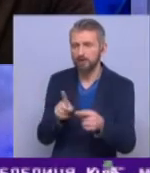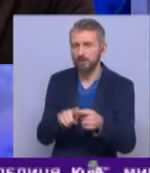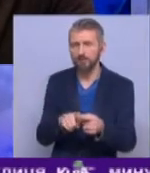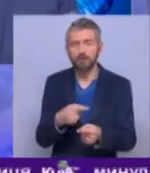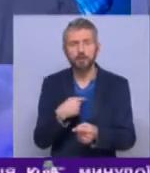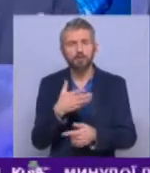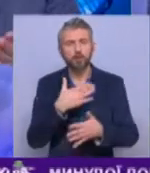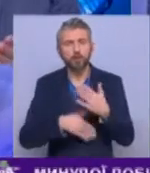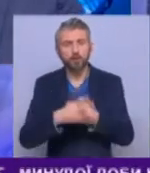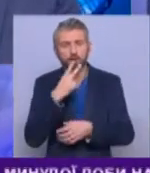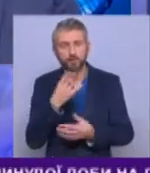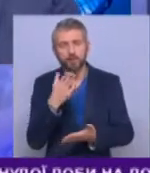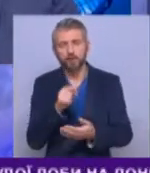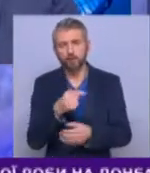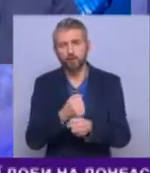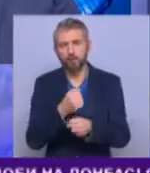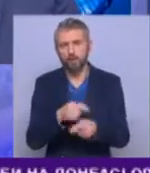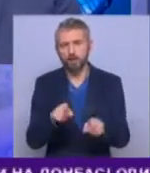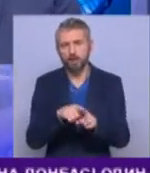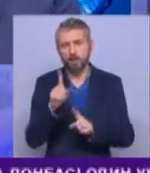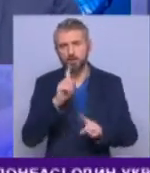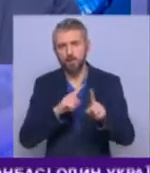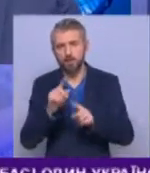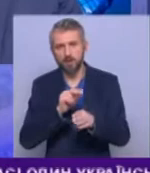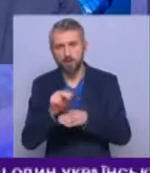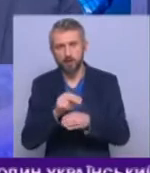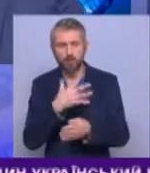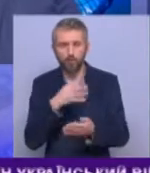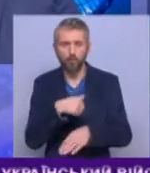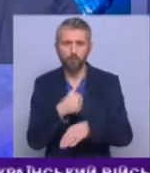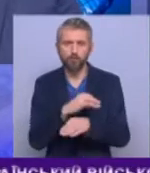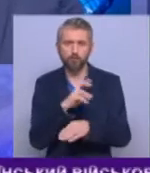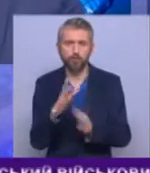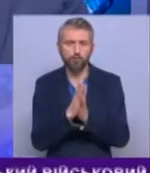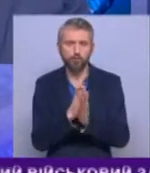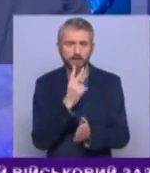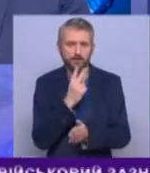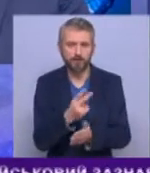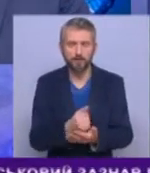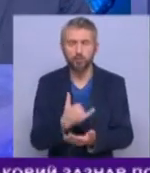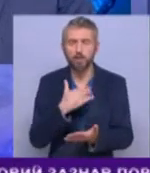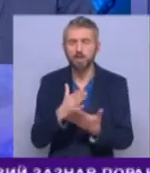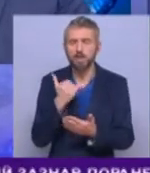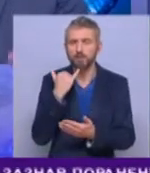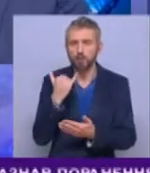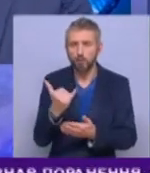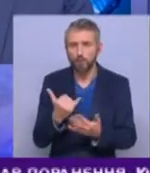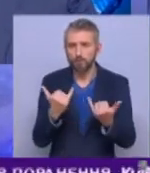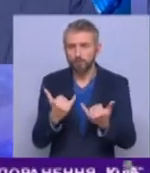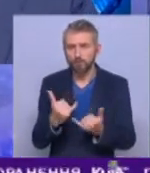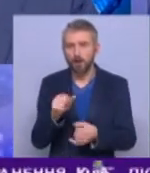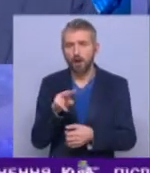Я би задоволенням дивився, якщо б ви робили такі вебінари. І свого голову ОСББ попросив би дивитися. Без питань. У нас є телефонний дзвінок на цей момент.